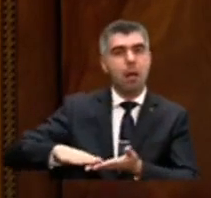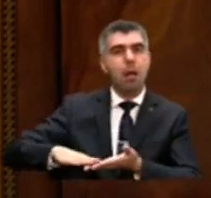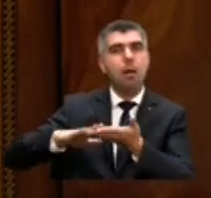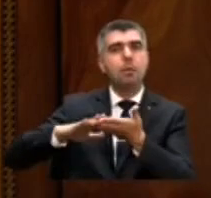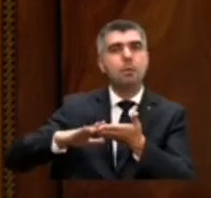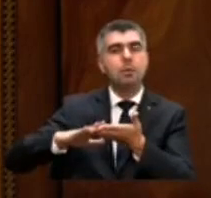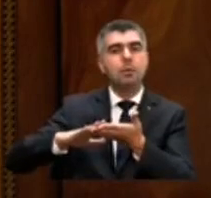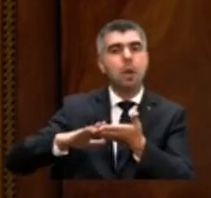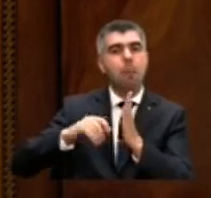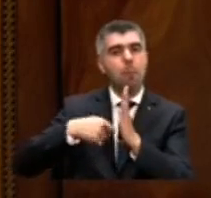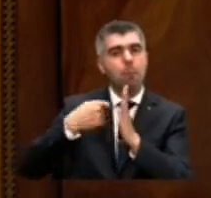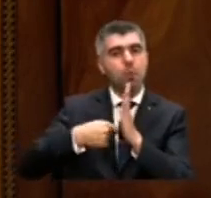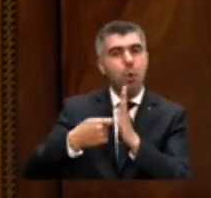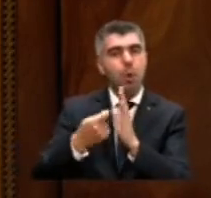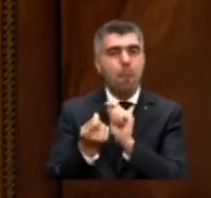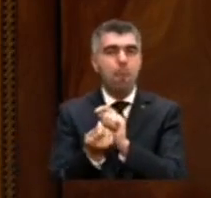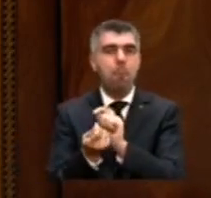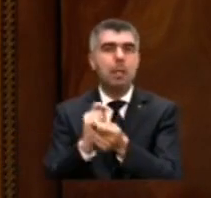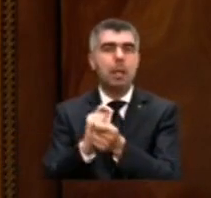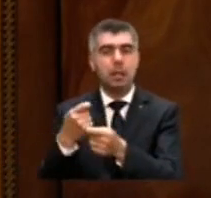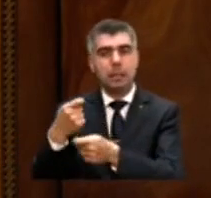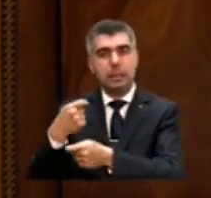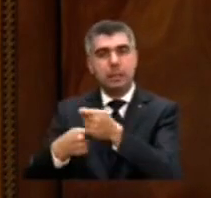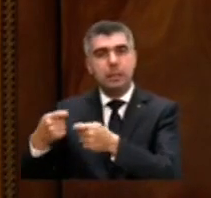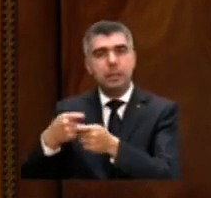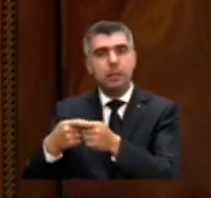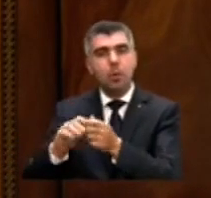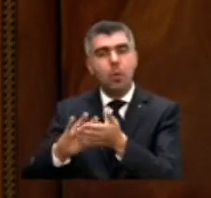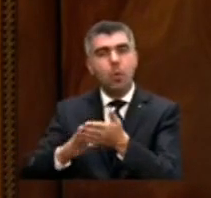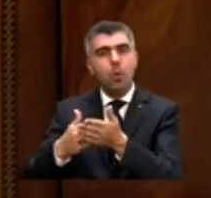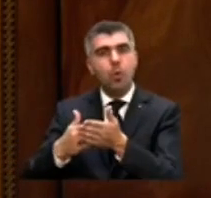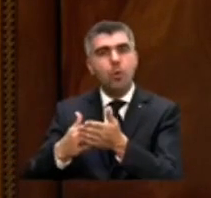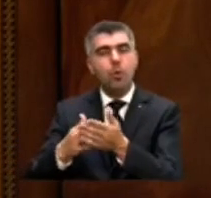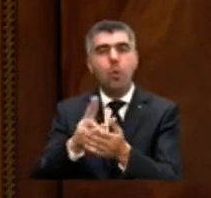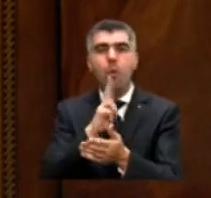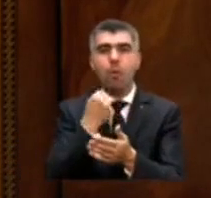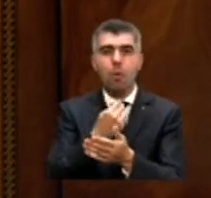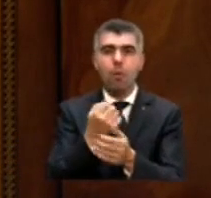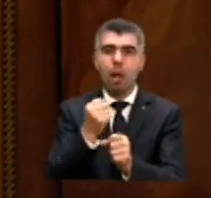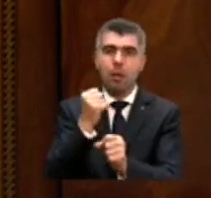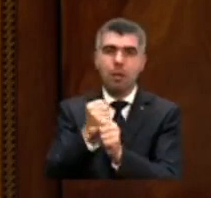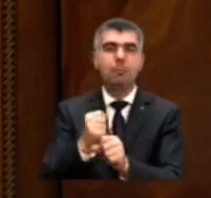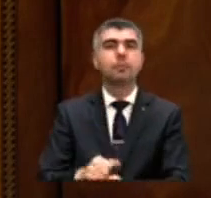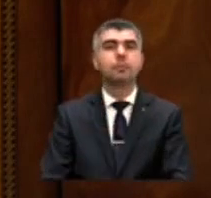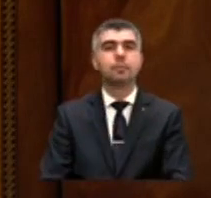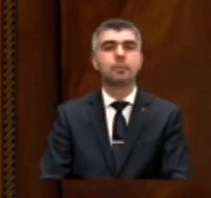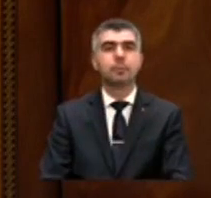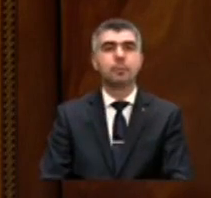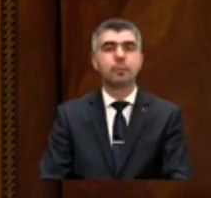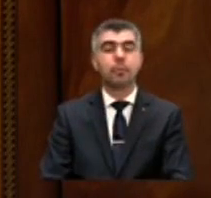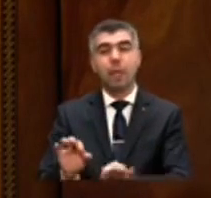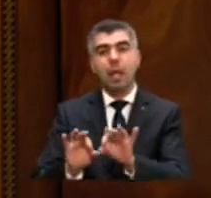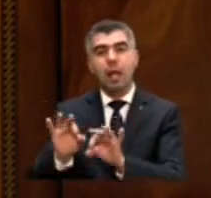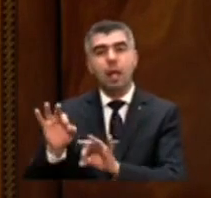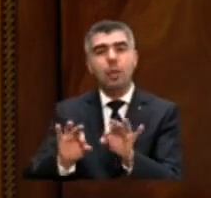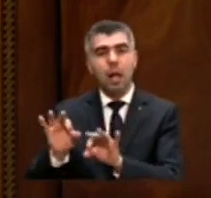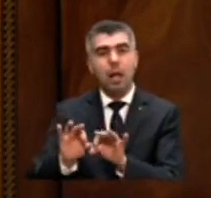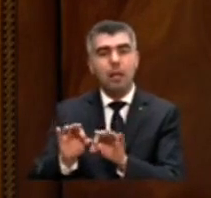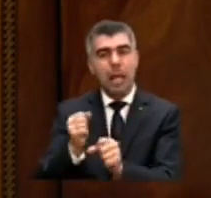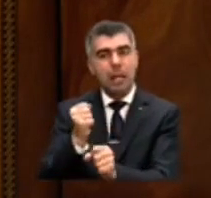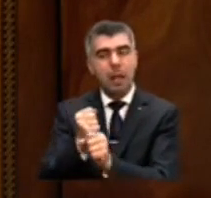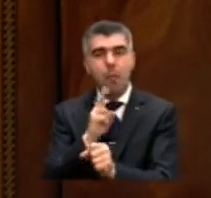ونجاعة خطة التحول الاقتصادي التي ستتبناها الحكومة. وتشمل الإجراءات التي تعتزمها